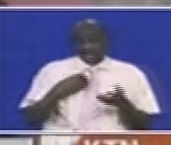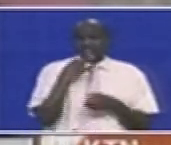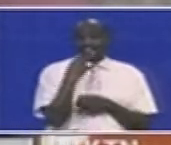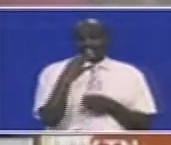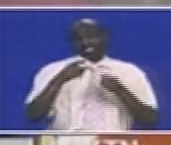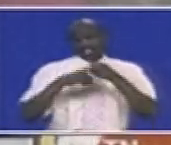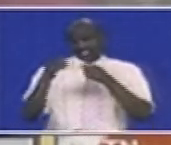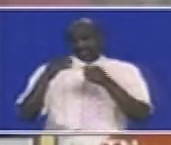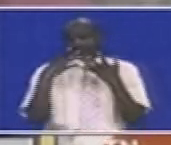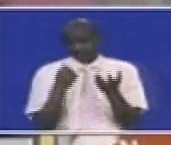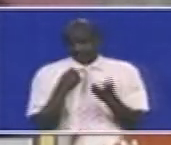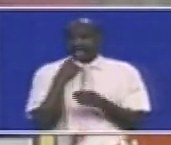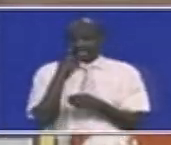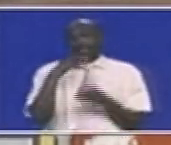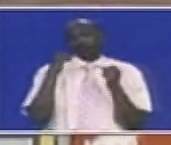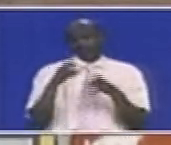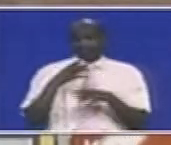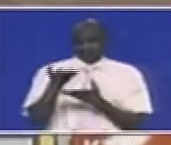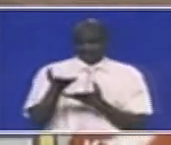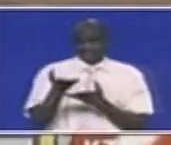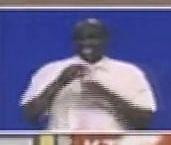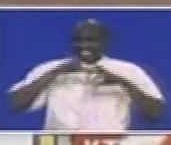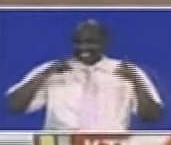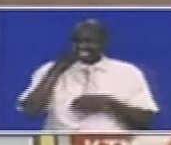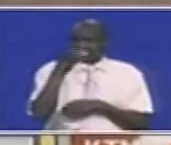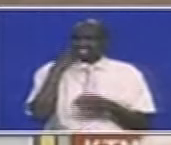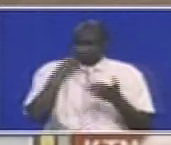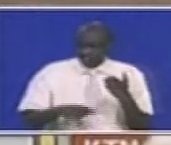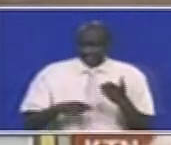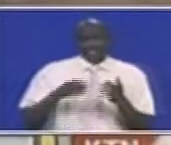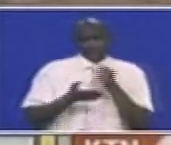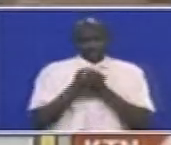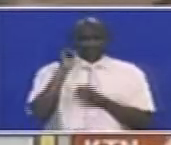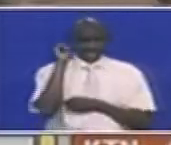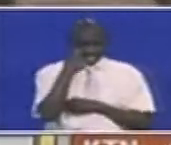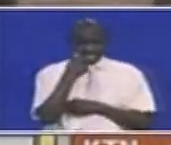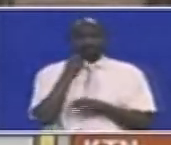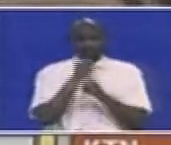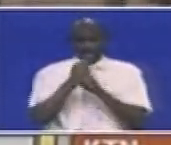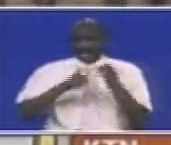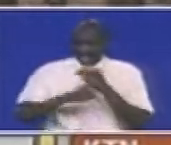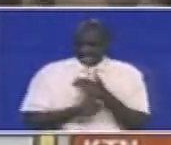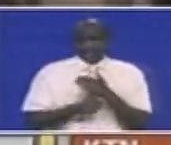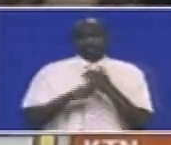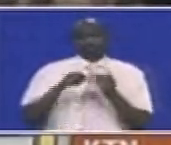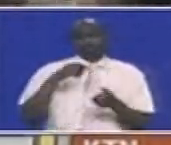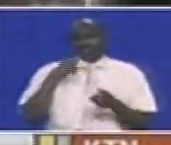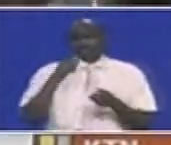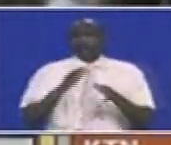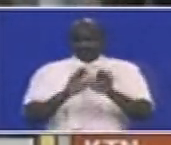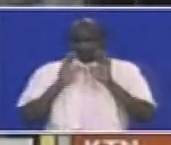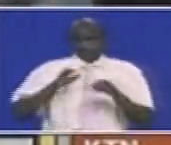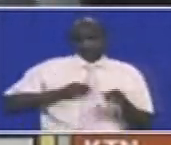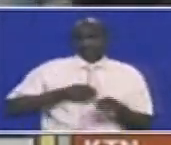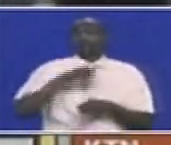kwa wanawake 100 wanaofariki. Utafiti umefanywa ili kusaidia Kenya kutia juhudi zaidi kuhakikisha hakuna mwanamke anayefariki wakati